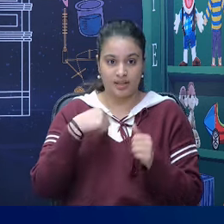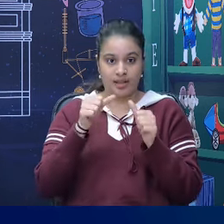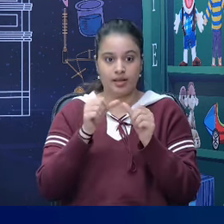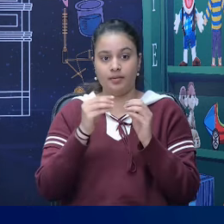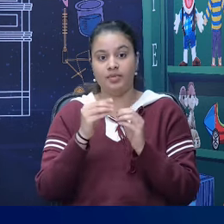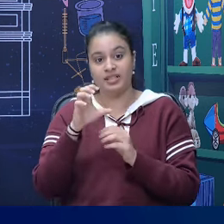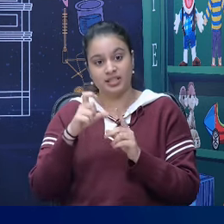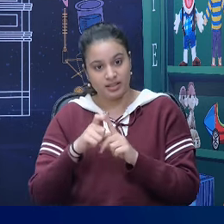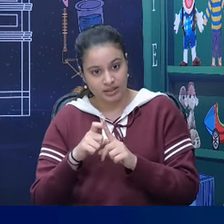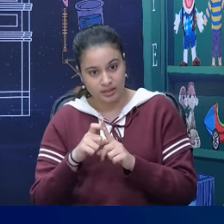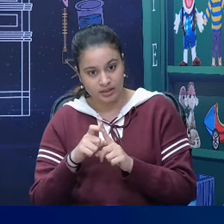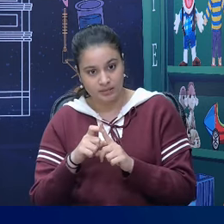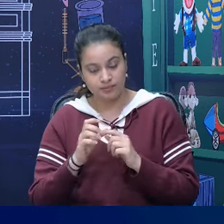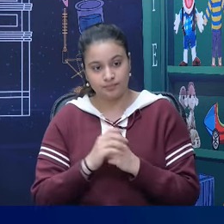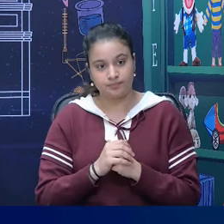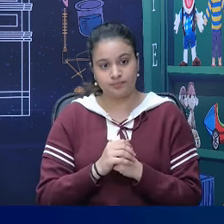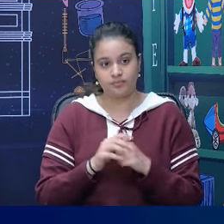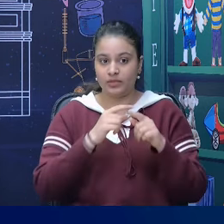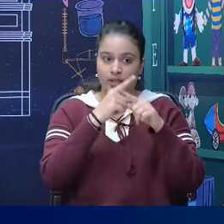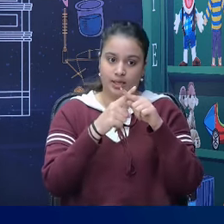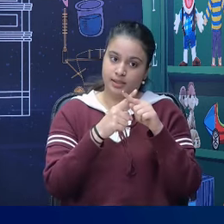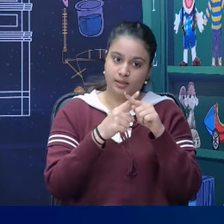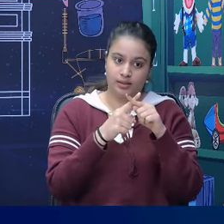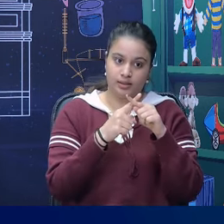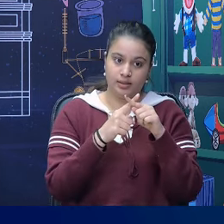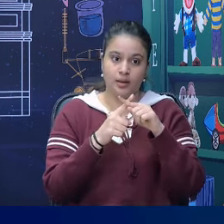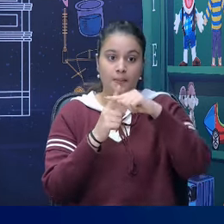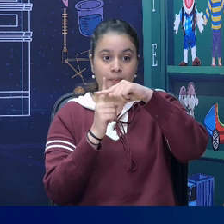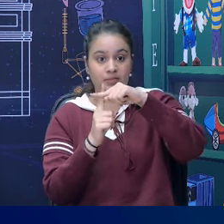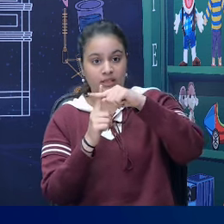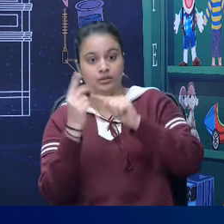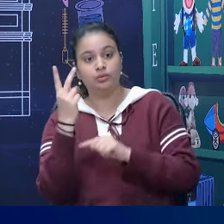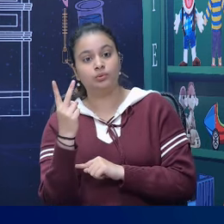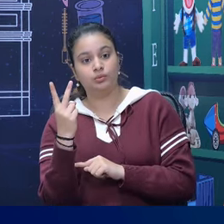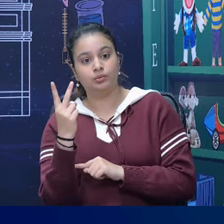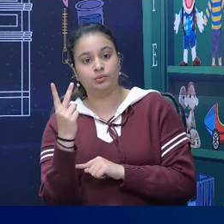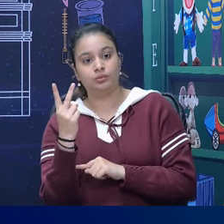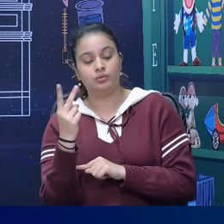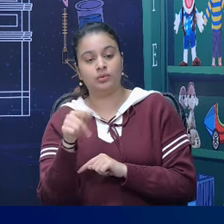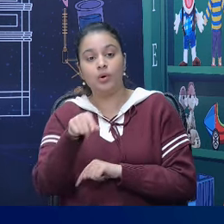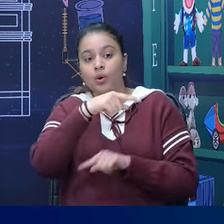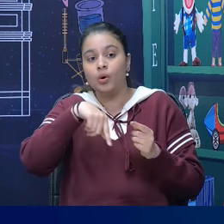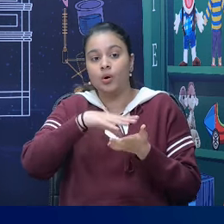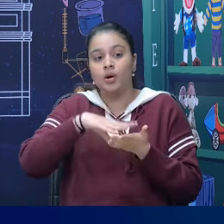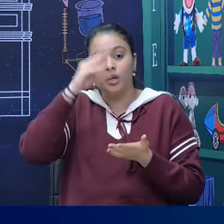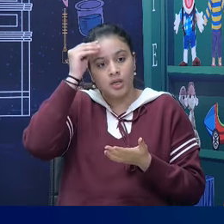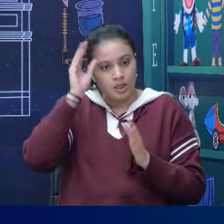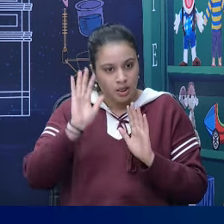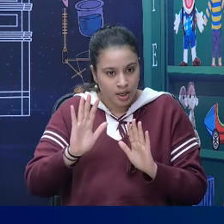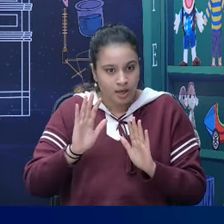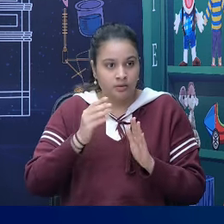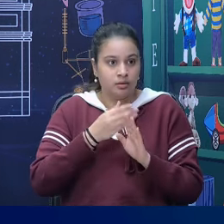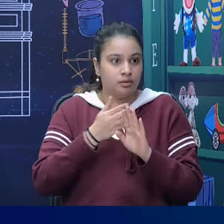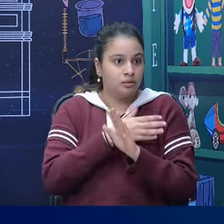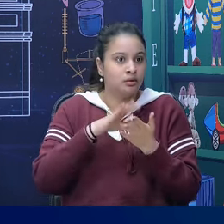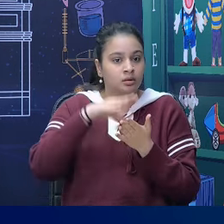देखिए अ जब आपने बोला x + 2 जी तो हमारे लर्नर्स यह जानते हैं पढ़ा है उन्होंने कि